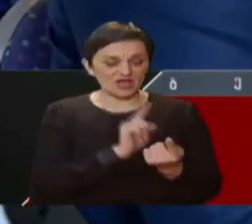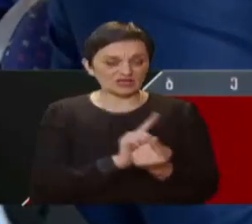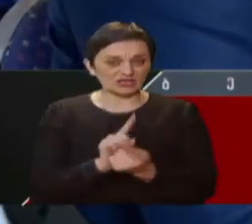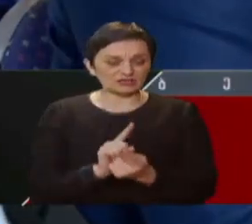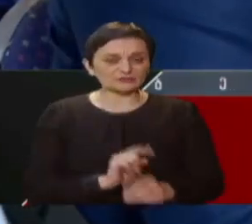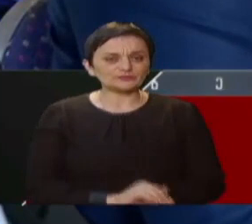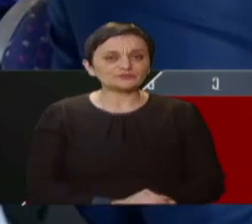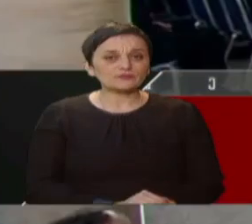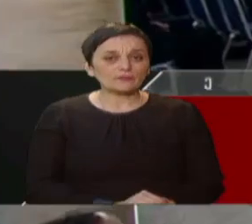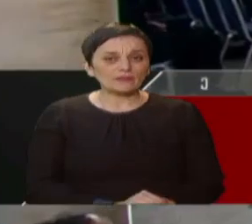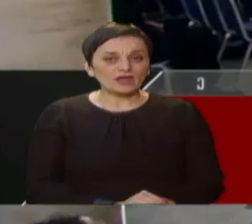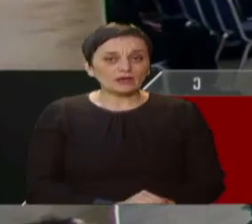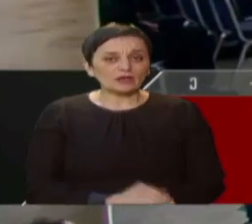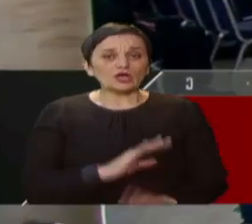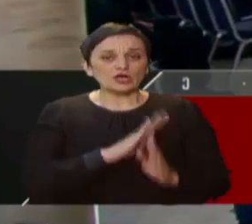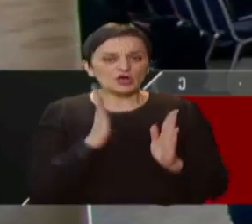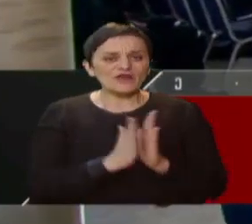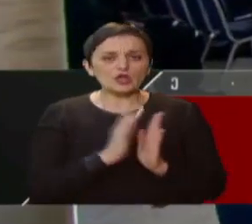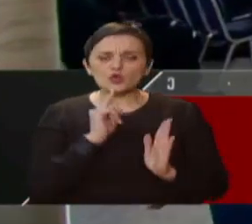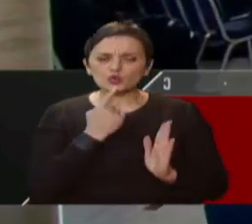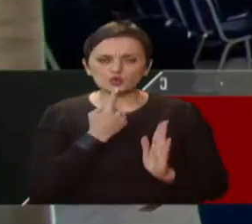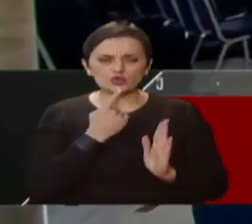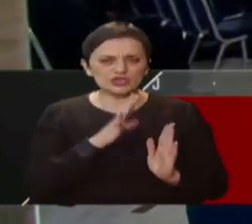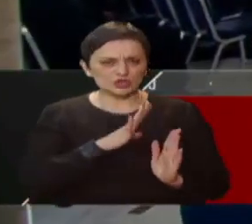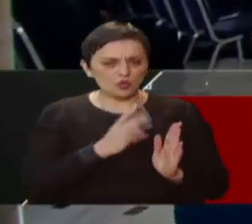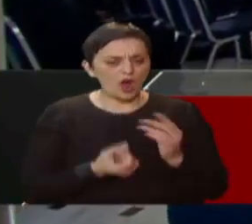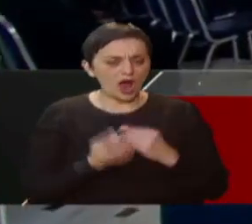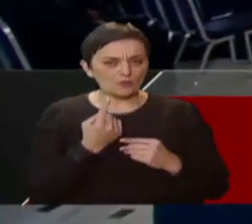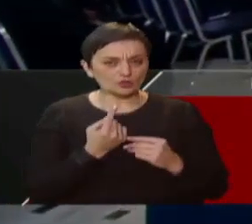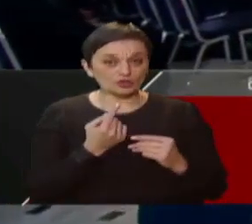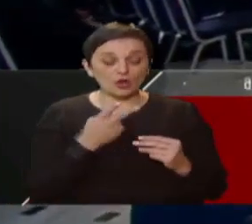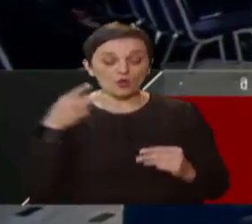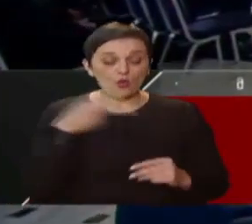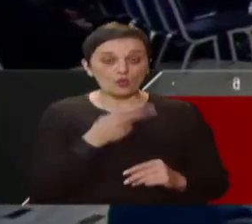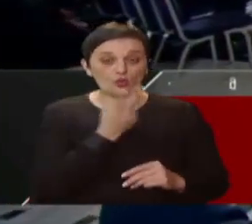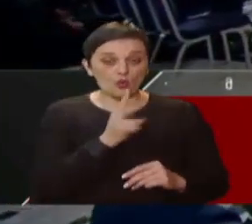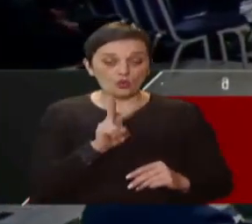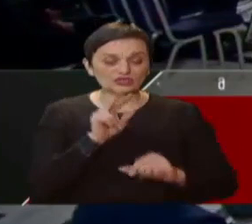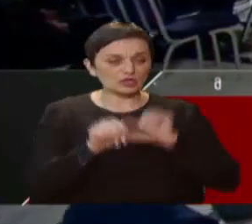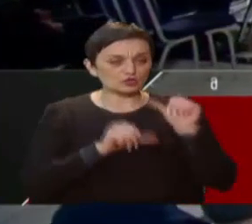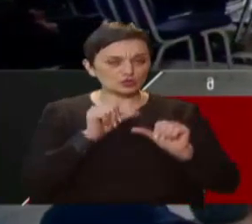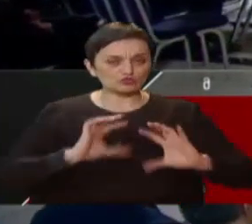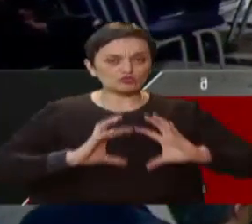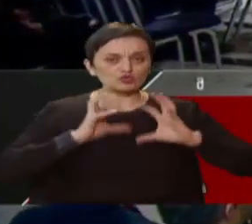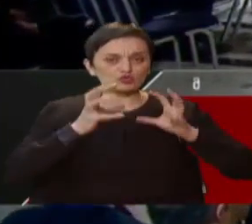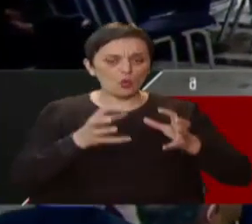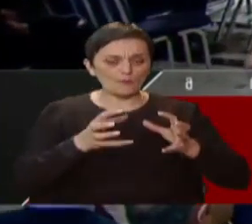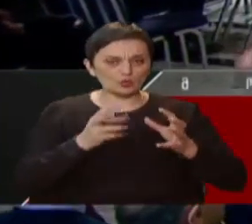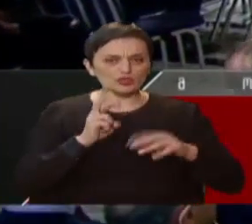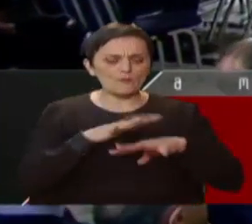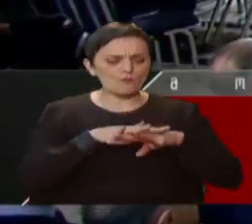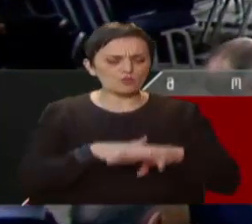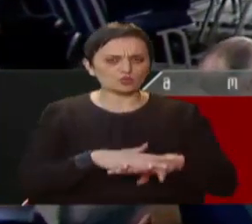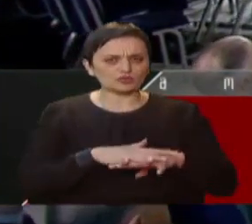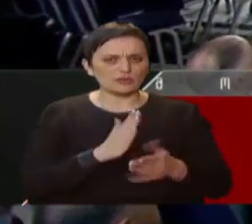Gagnuli celi, am putut, cu laser tulida da zaboli agbocita. Orieta sozda orțels, sopliu tadga,